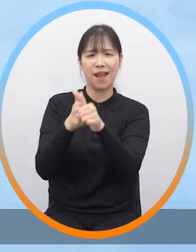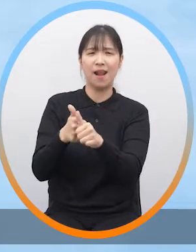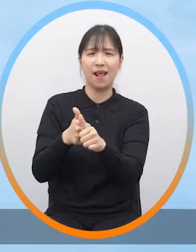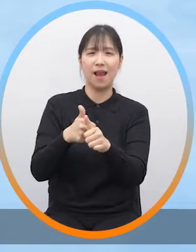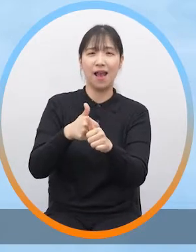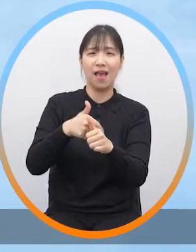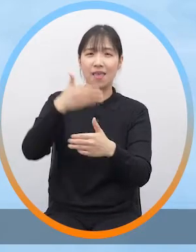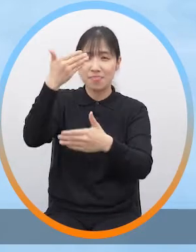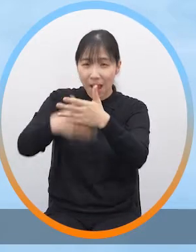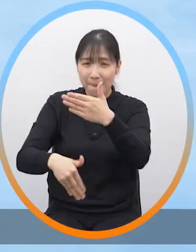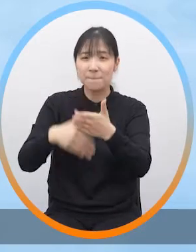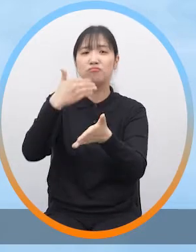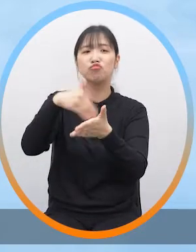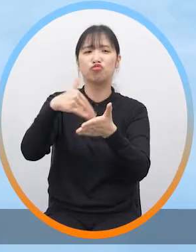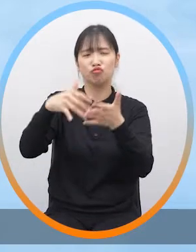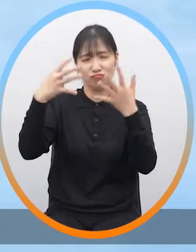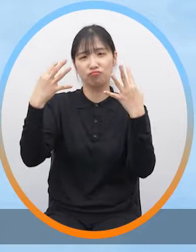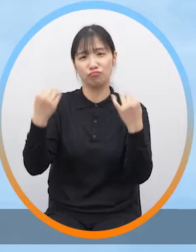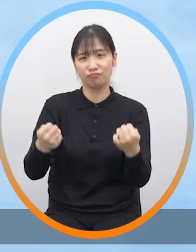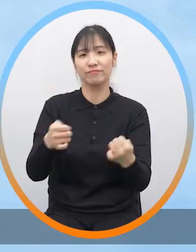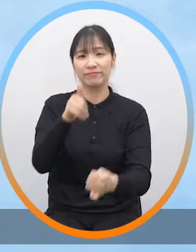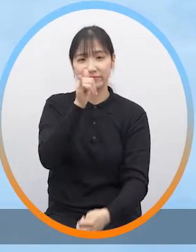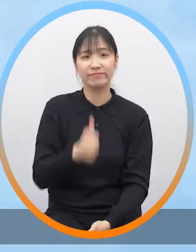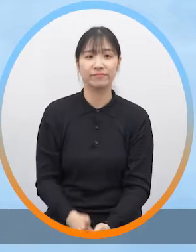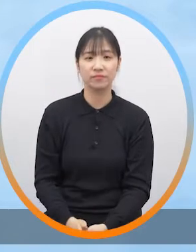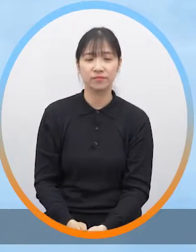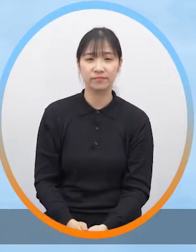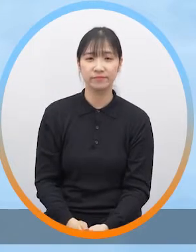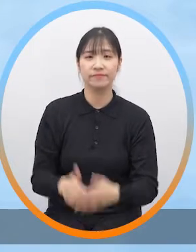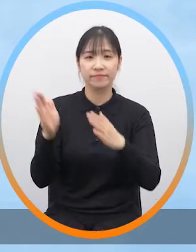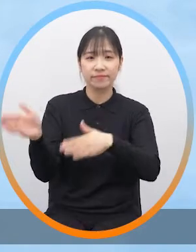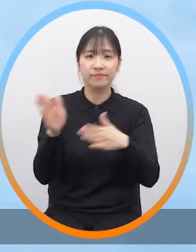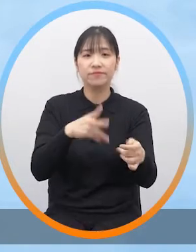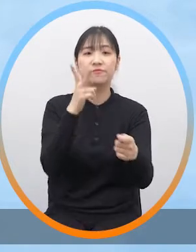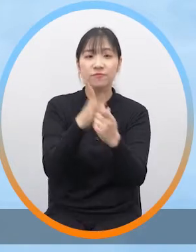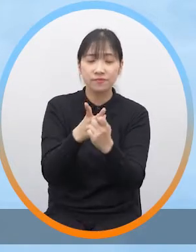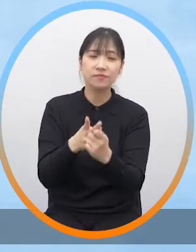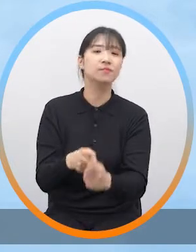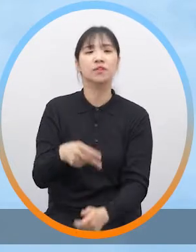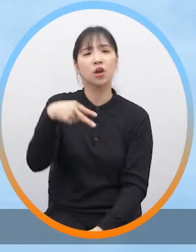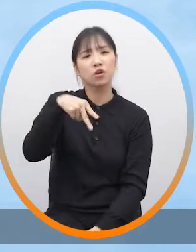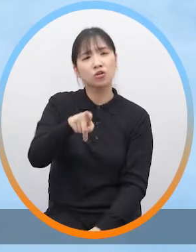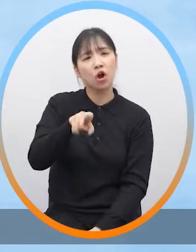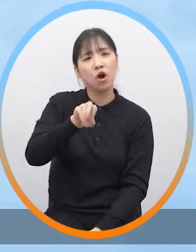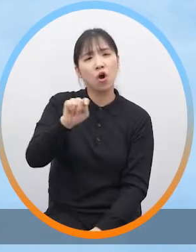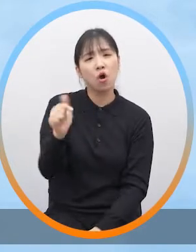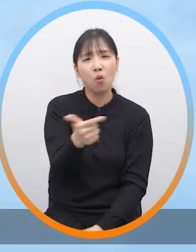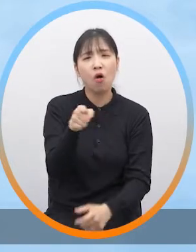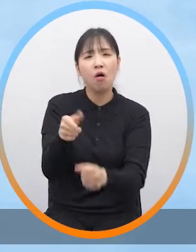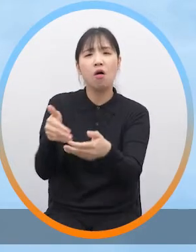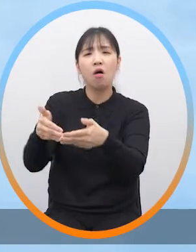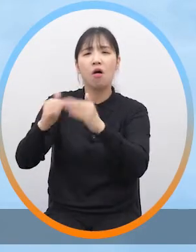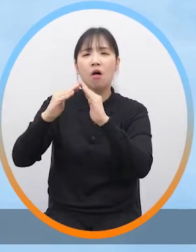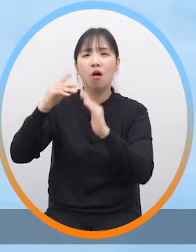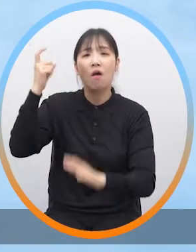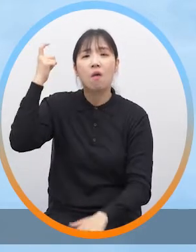굉장히 다양한 숫자가 남아 있습니다. 두 번째로 그러면 서원은 왜